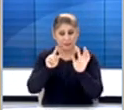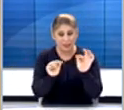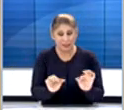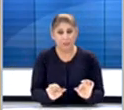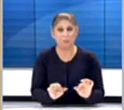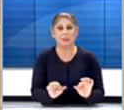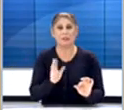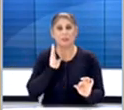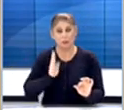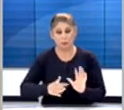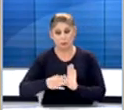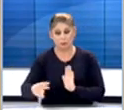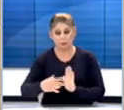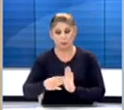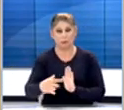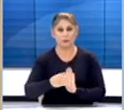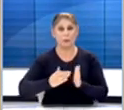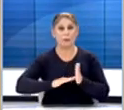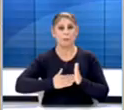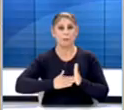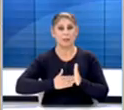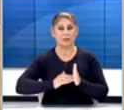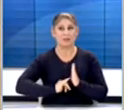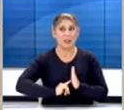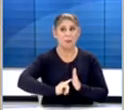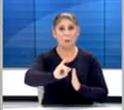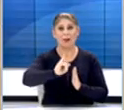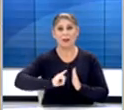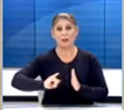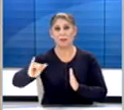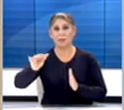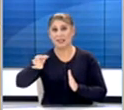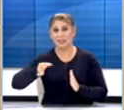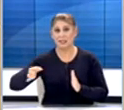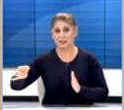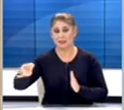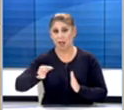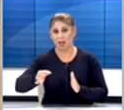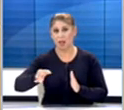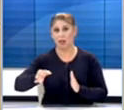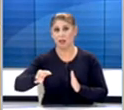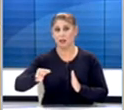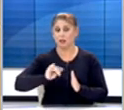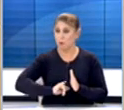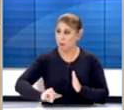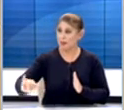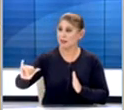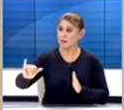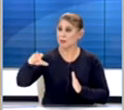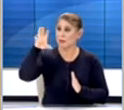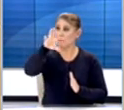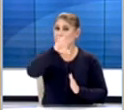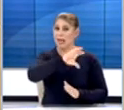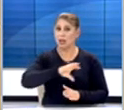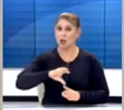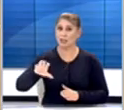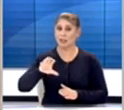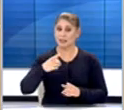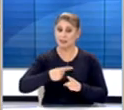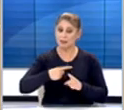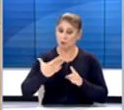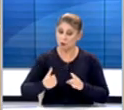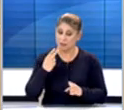να στελεχώσουμε υπηρεσίες σε απομακρυσμένα νησιά, σε απομακρυσμένα μέρη της Ελλάδος που έχουμε σημαντικό πρόβλημα